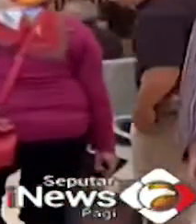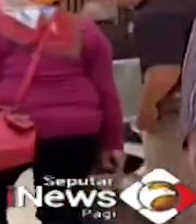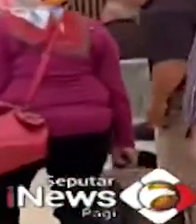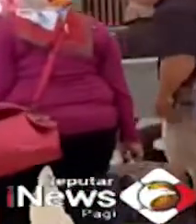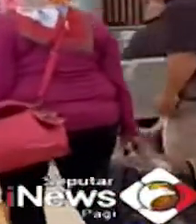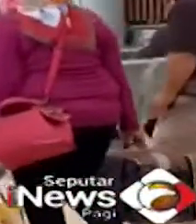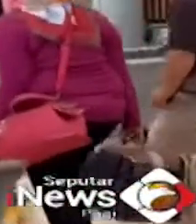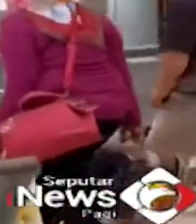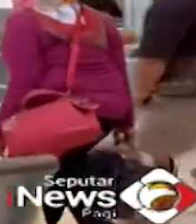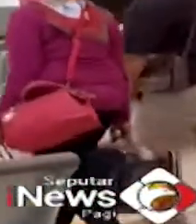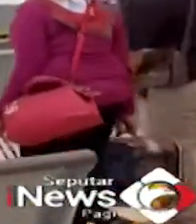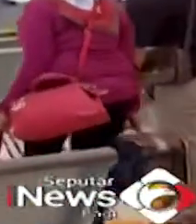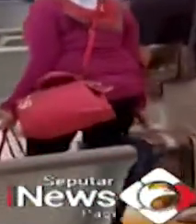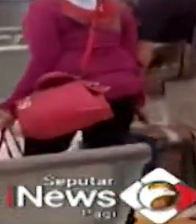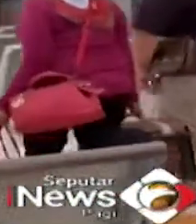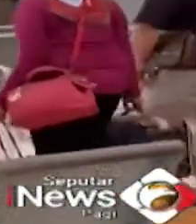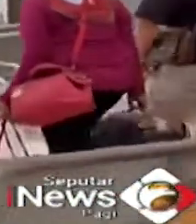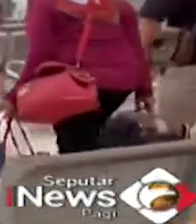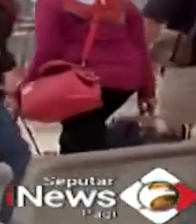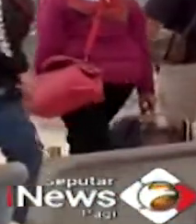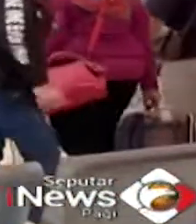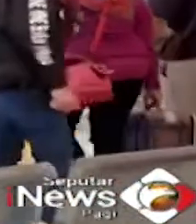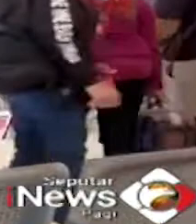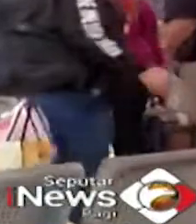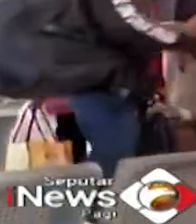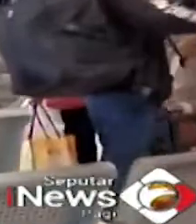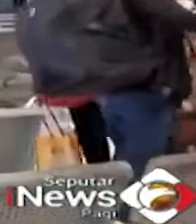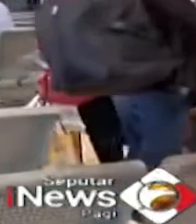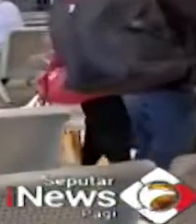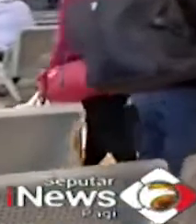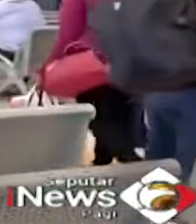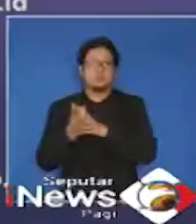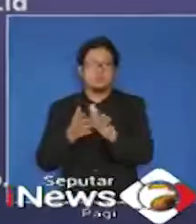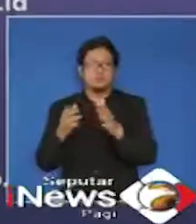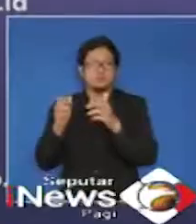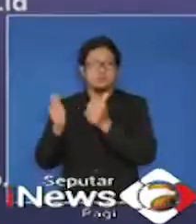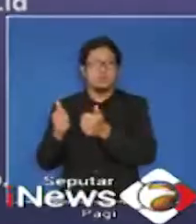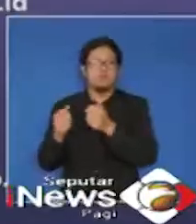berlaku pada tanggal 24 APR 2012